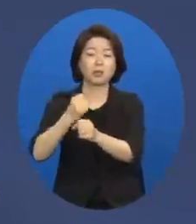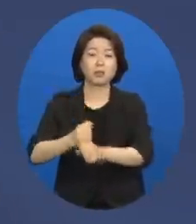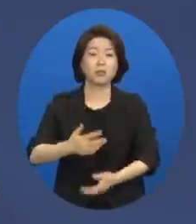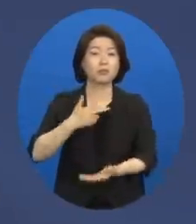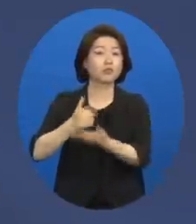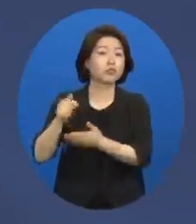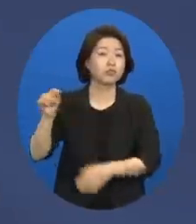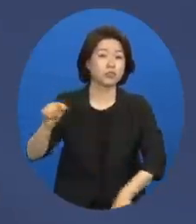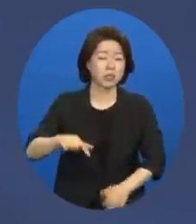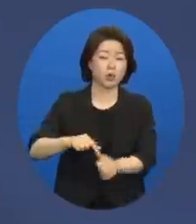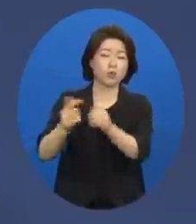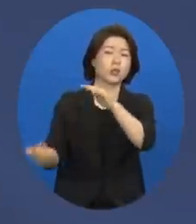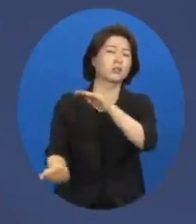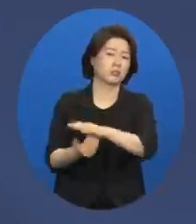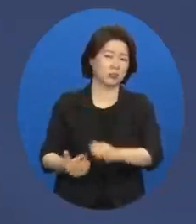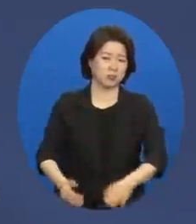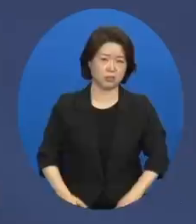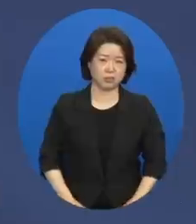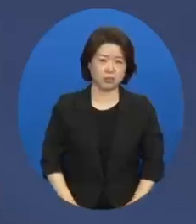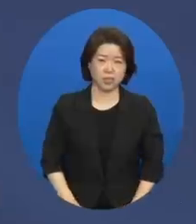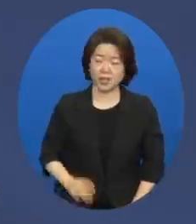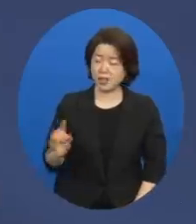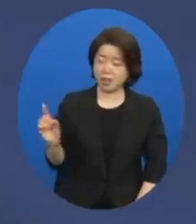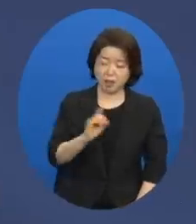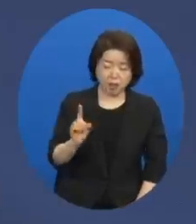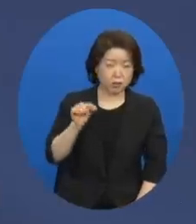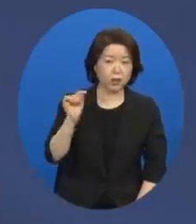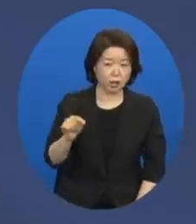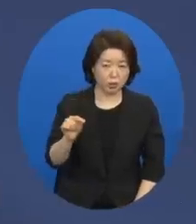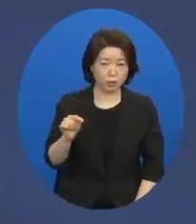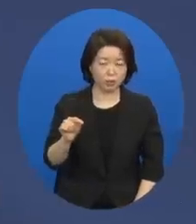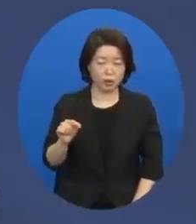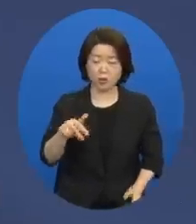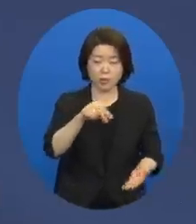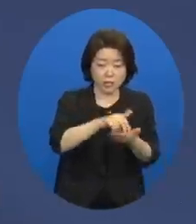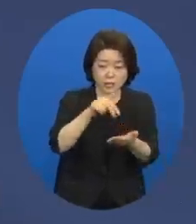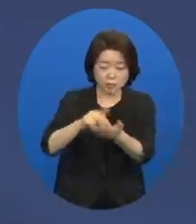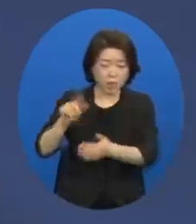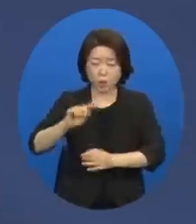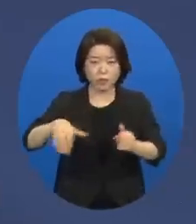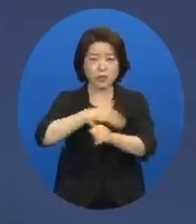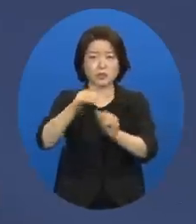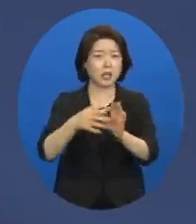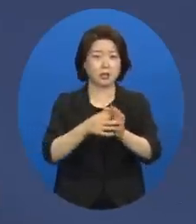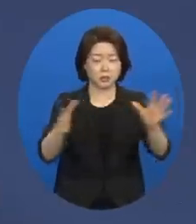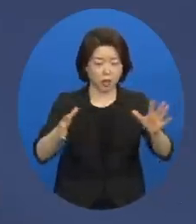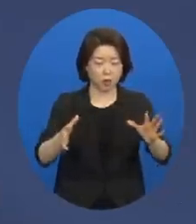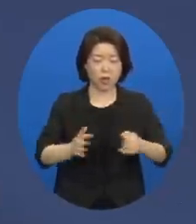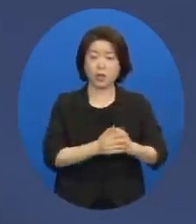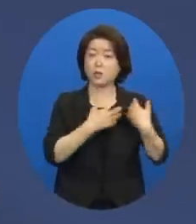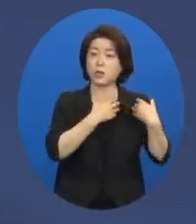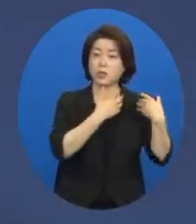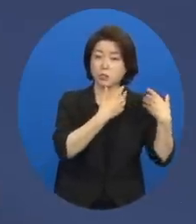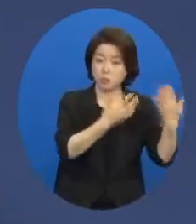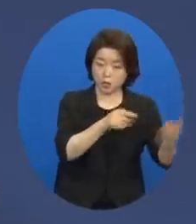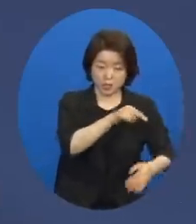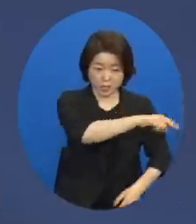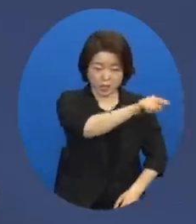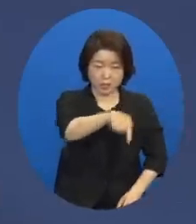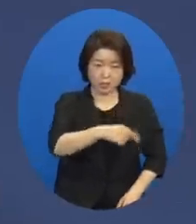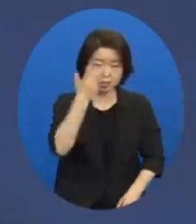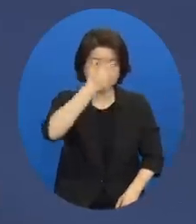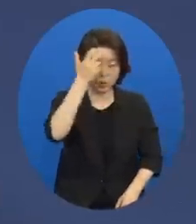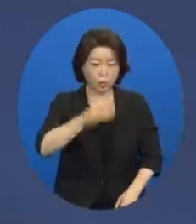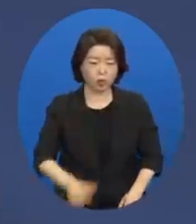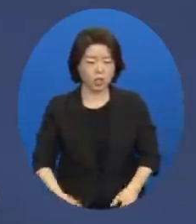반드시 구원을 이루시되 어떤 곳 어떤 처지 어떤 상황에 버려져 있는 영혼도 주님의 손길이